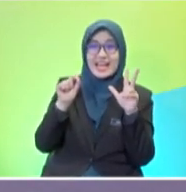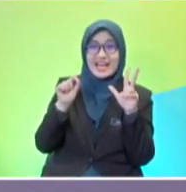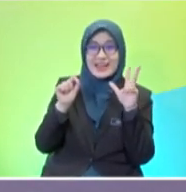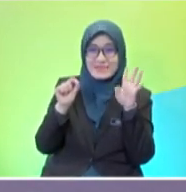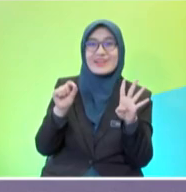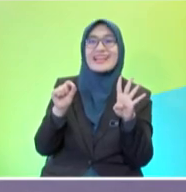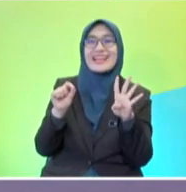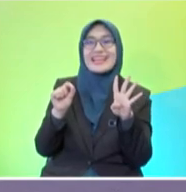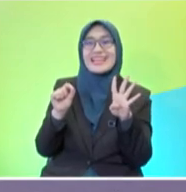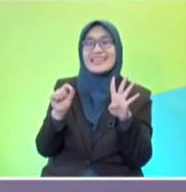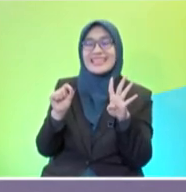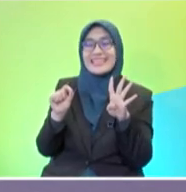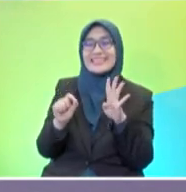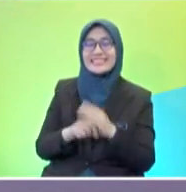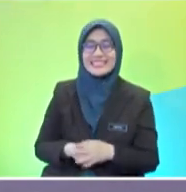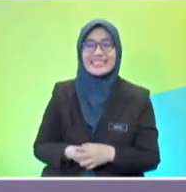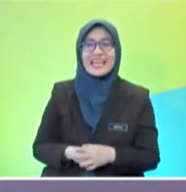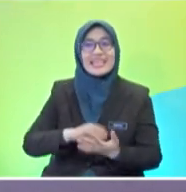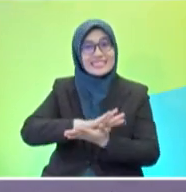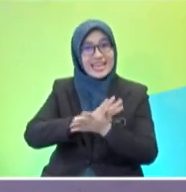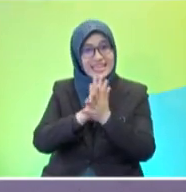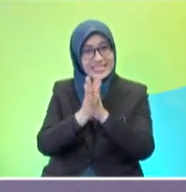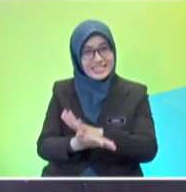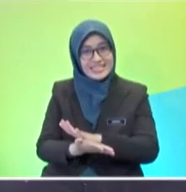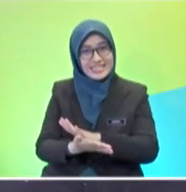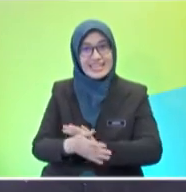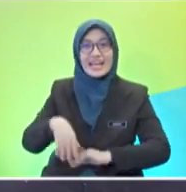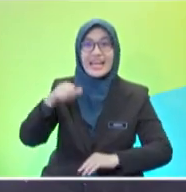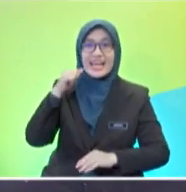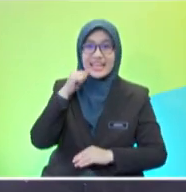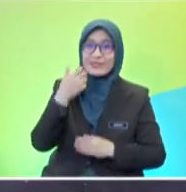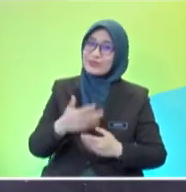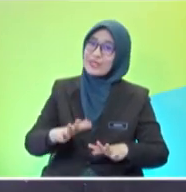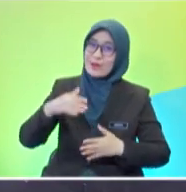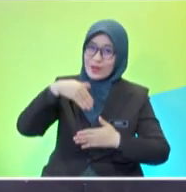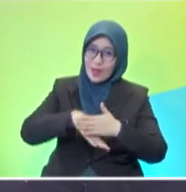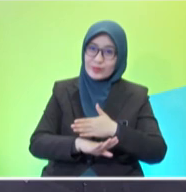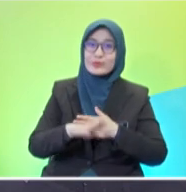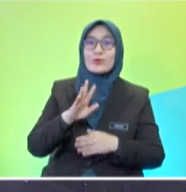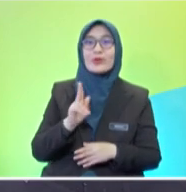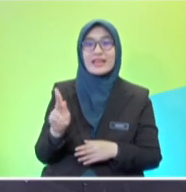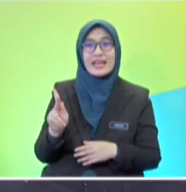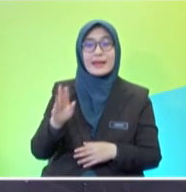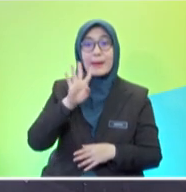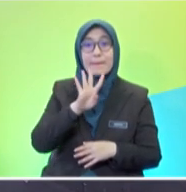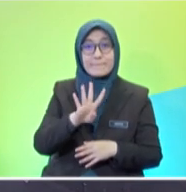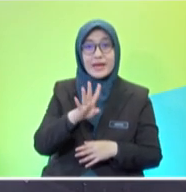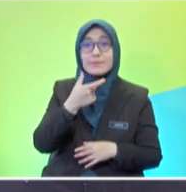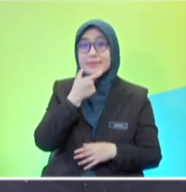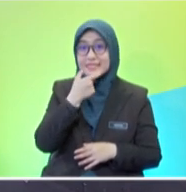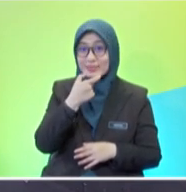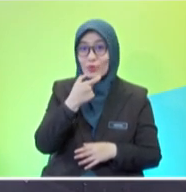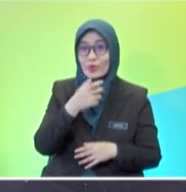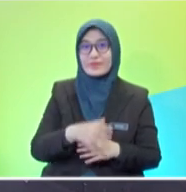4 jadi Alin telah mendapat 4 keping biskuit dalam bawang putihnya